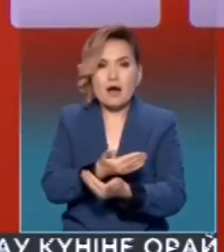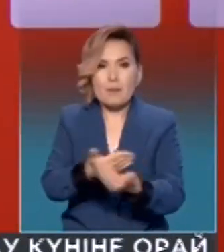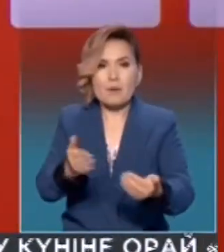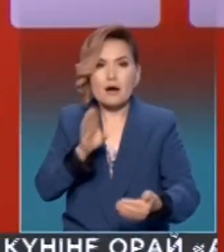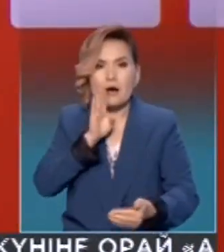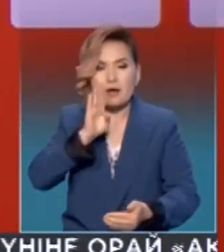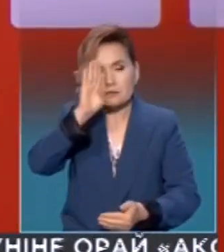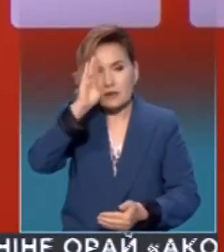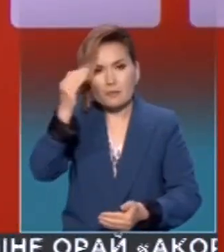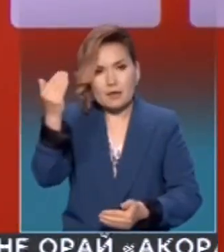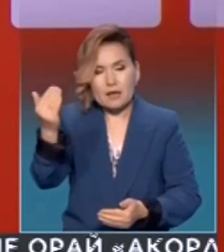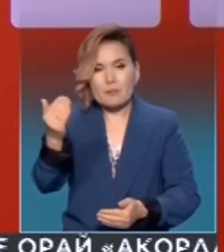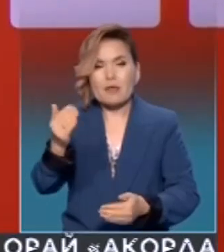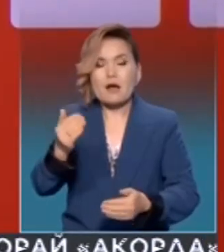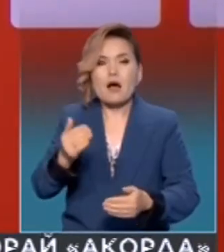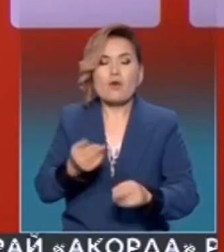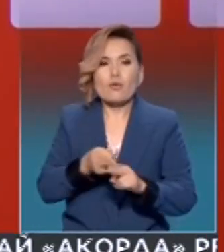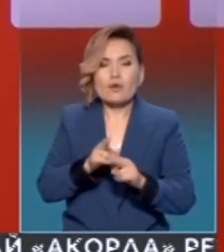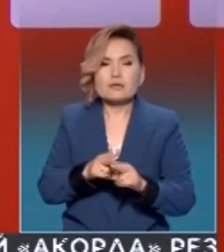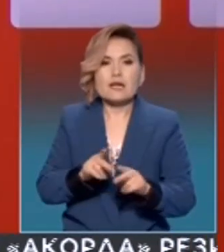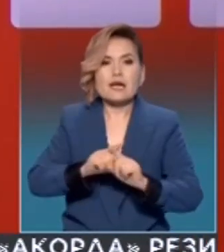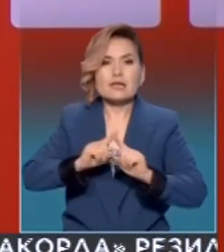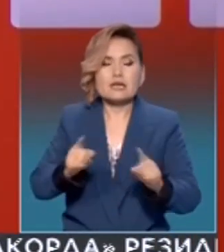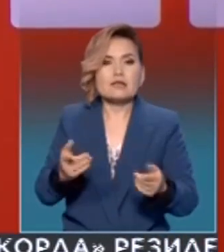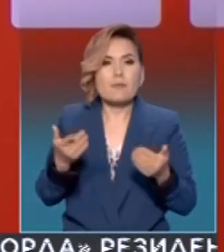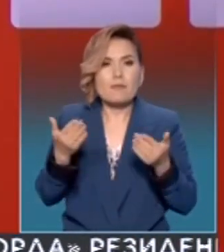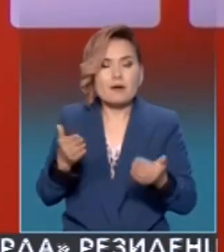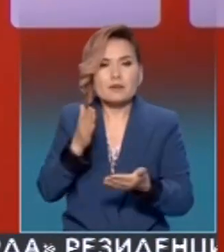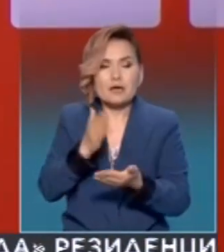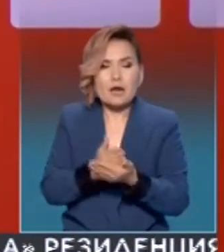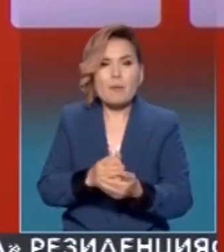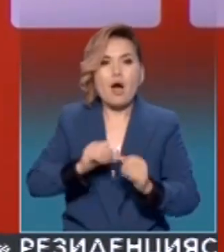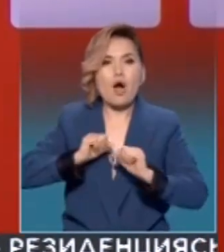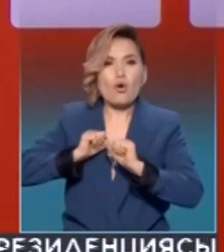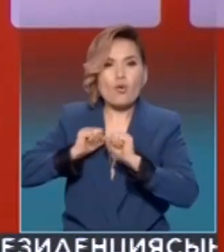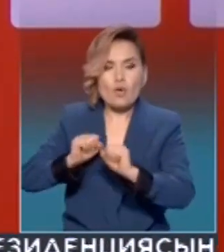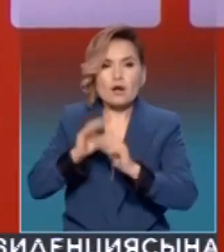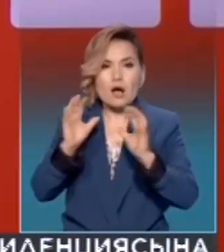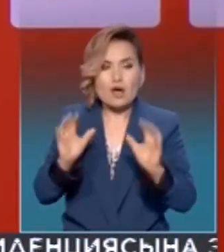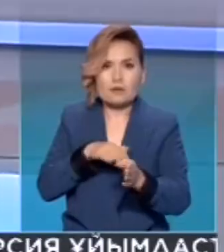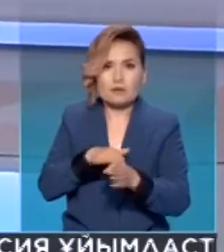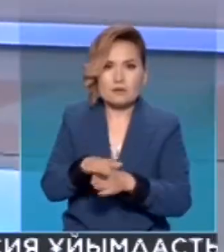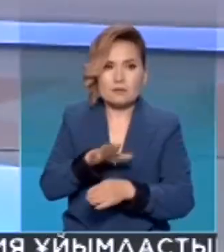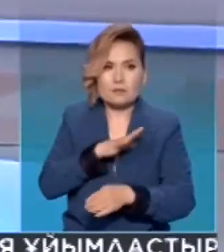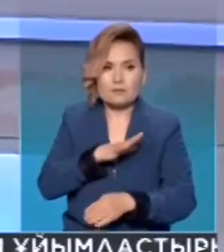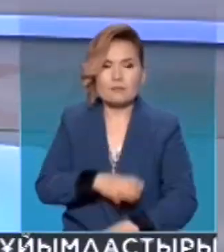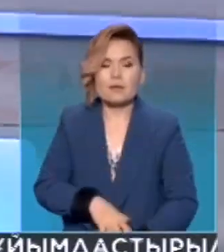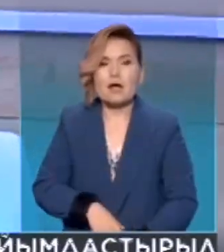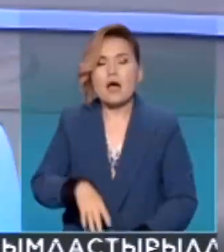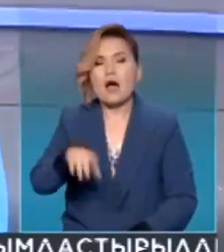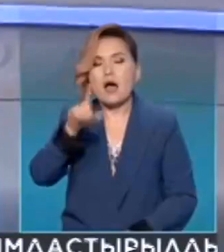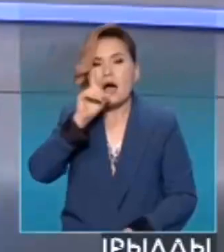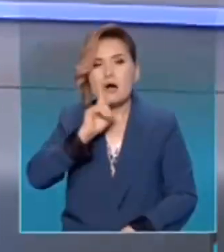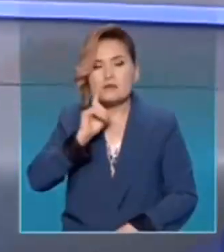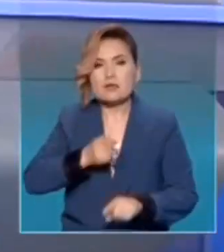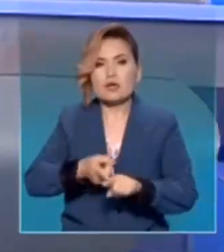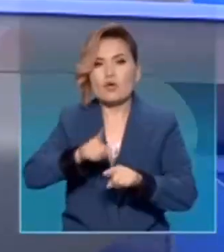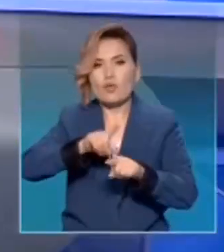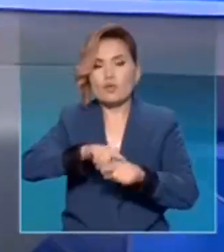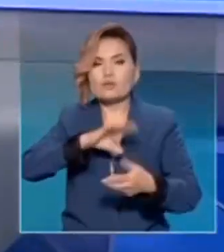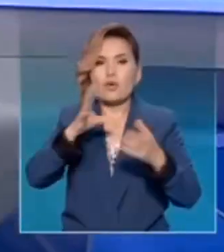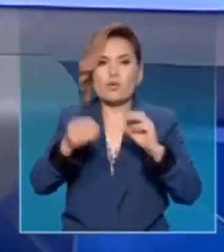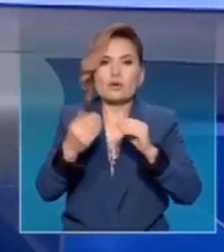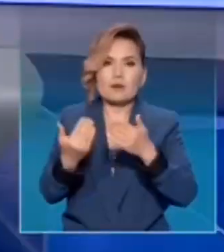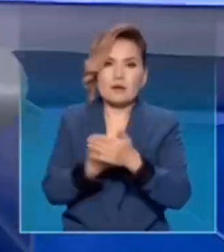азаматтарды, ерекше сұранысы бар балаларды қорғау үшін, қолдау үшін. Қадірлі көрермен, бүгіндік айтарымыз осы.